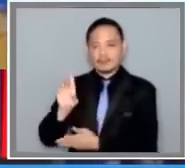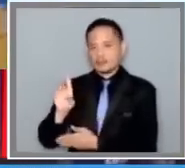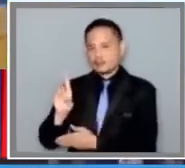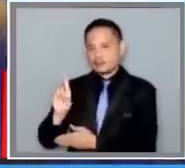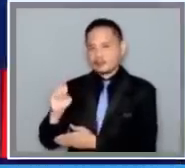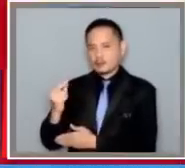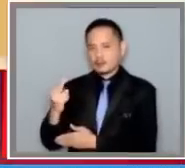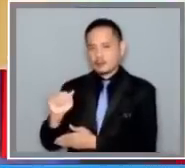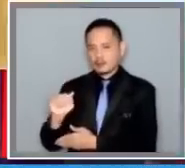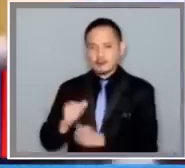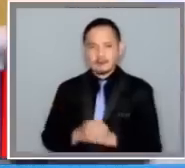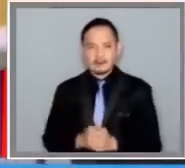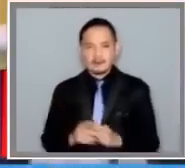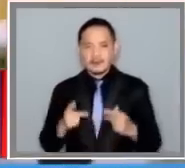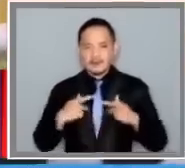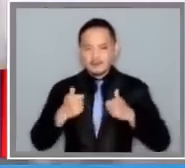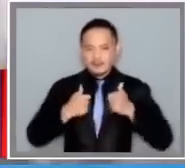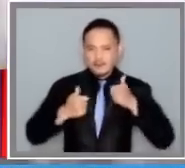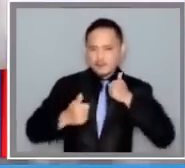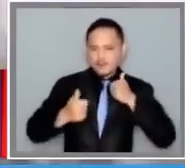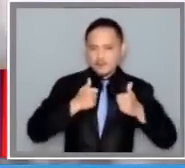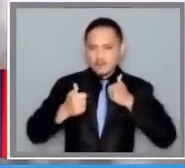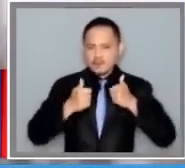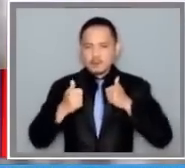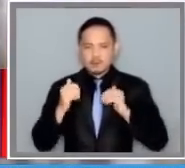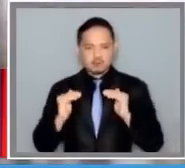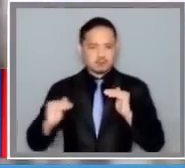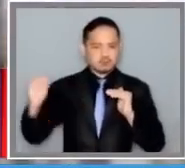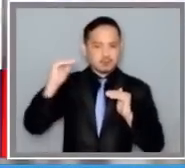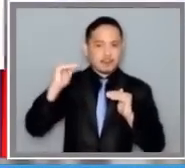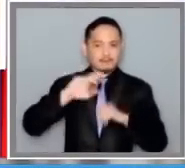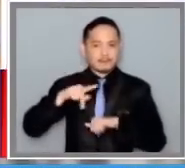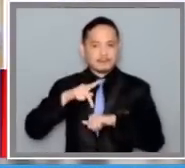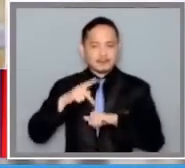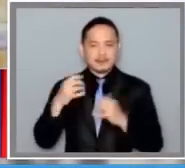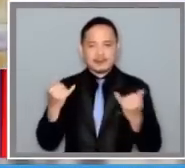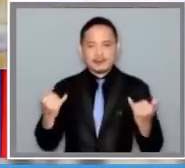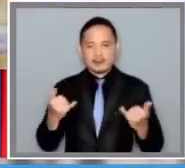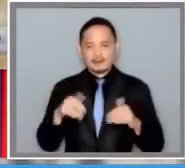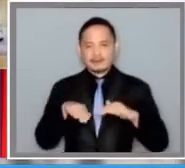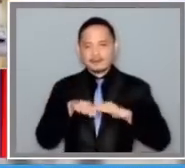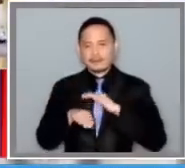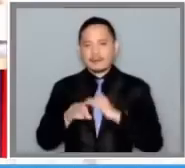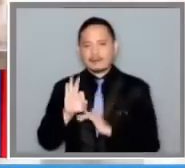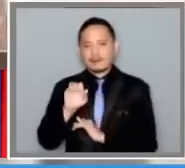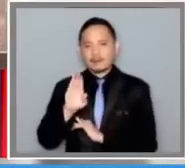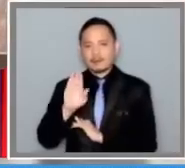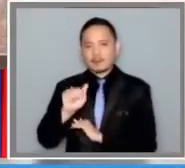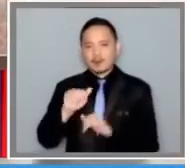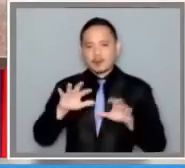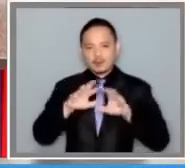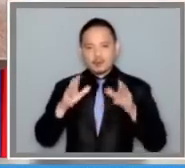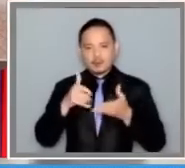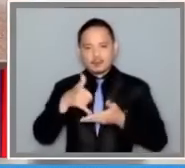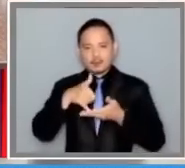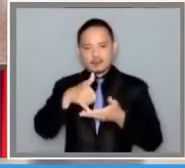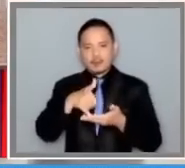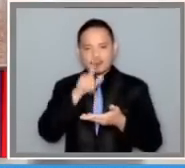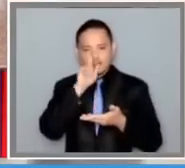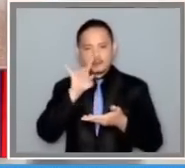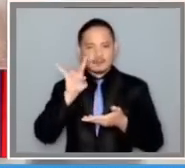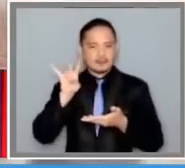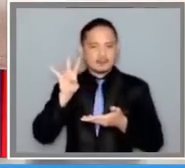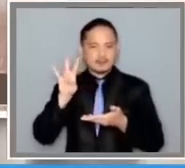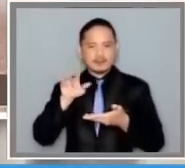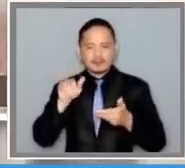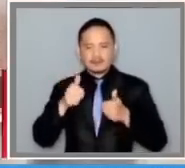panalo, pasok na rin sila sa FIBA World Cup Under-17 sa Turkey sa susunod na taon.